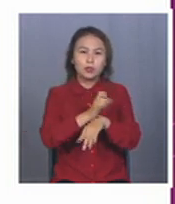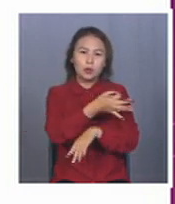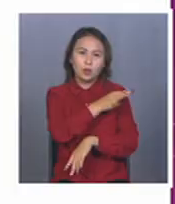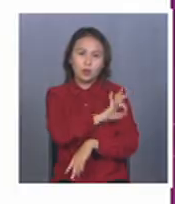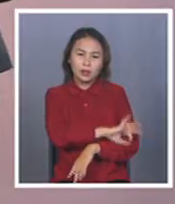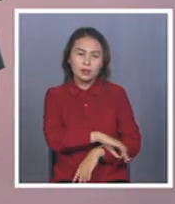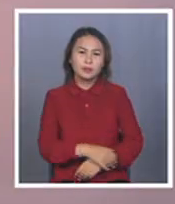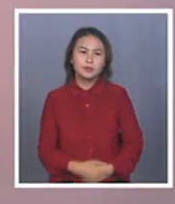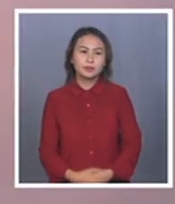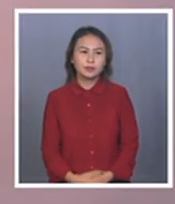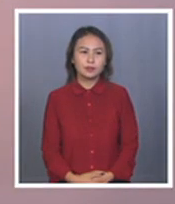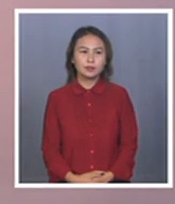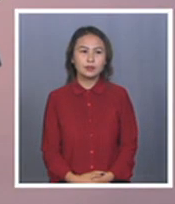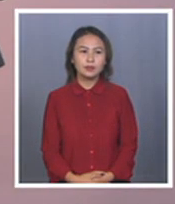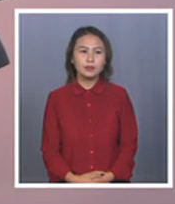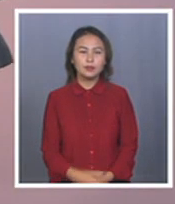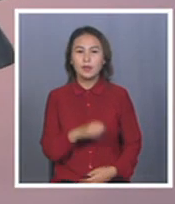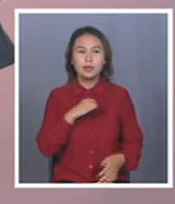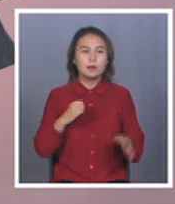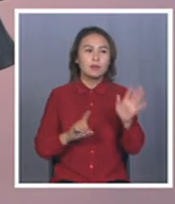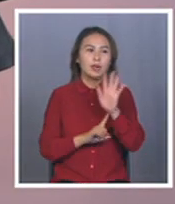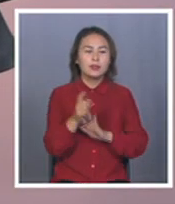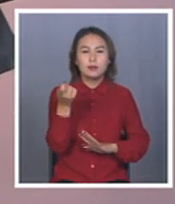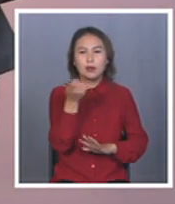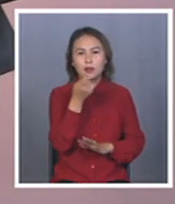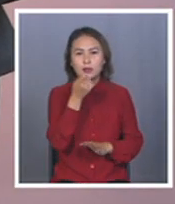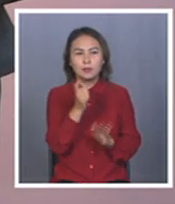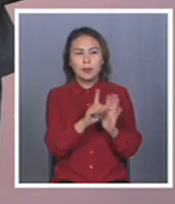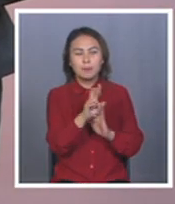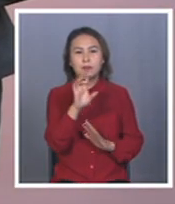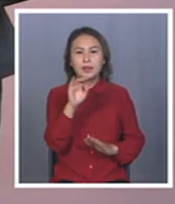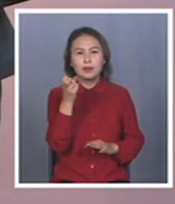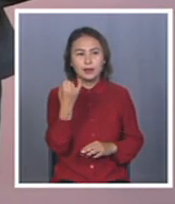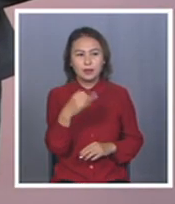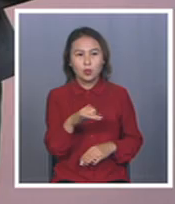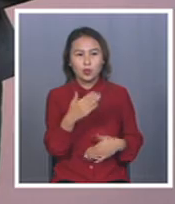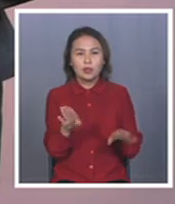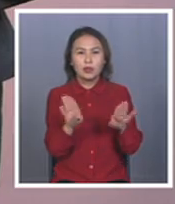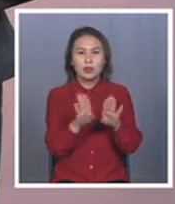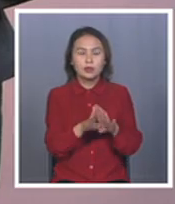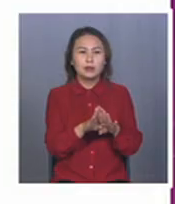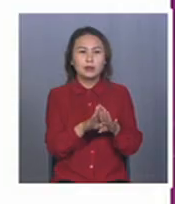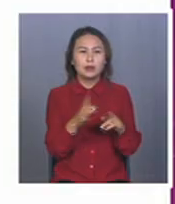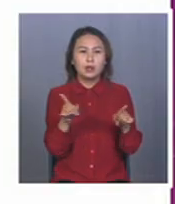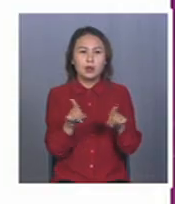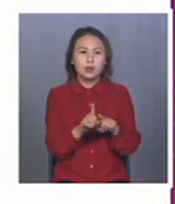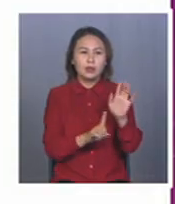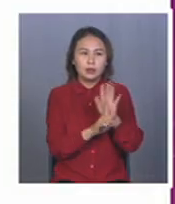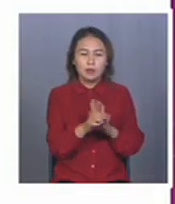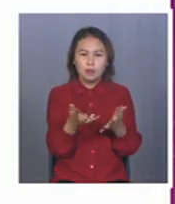сөз. Ең басты дақылдың бірі бидай. Асатасынан осы бидайдан